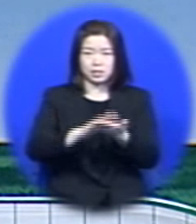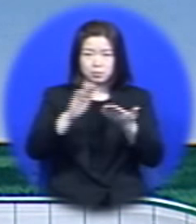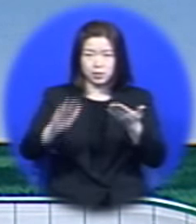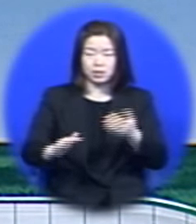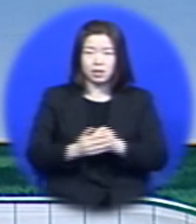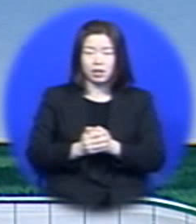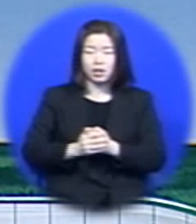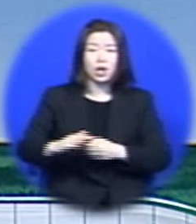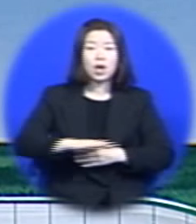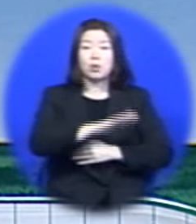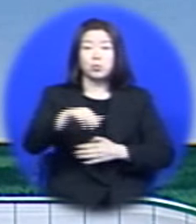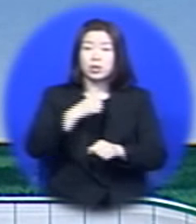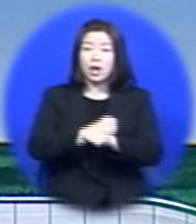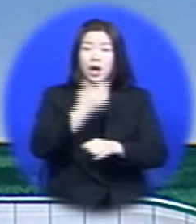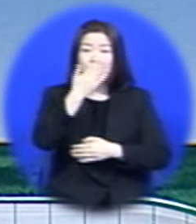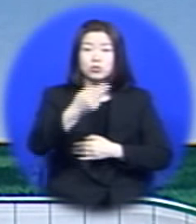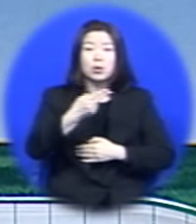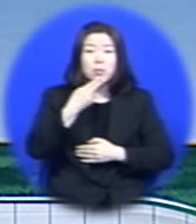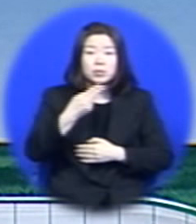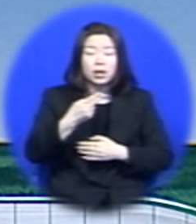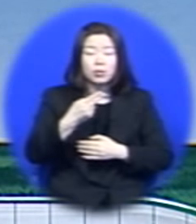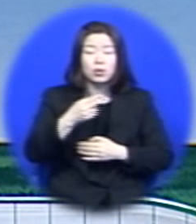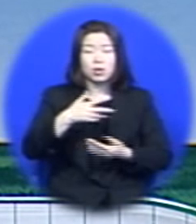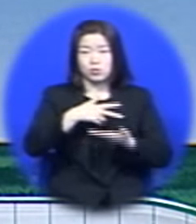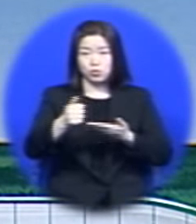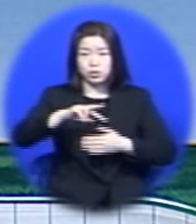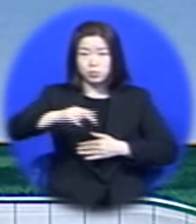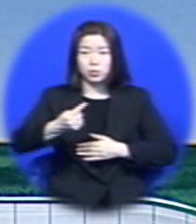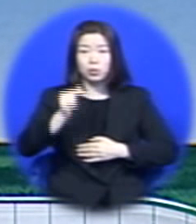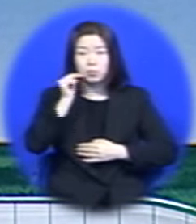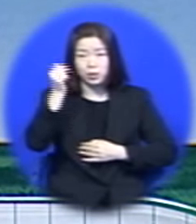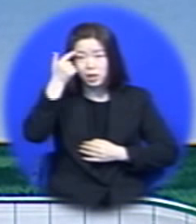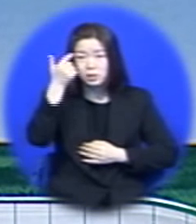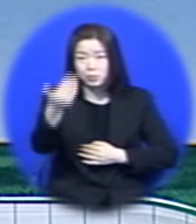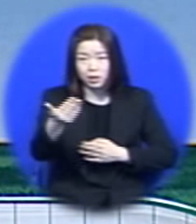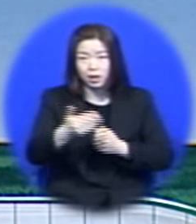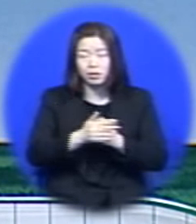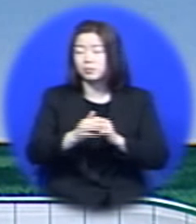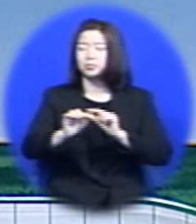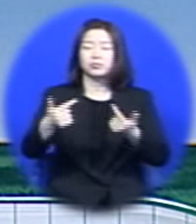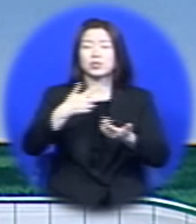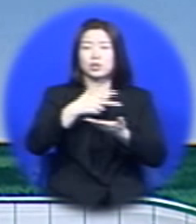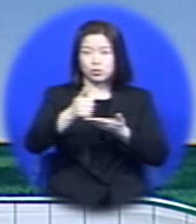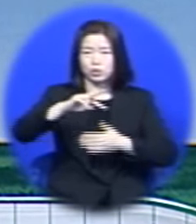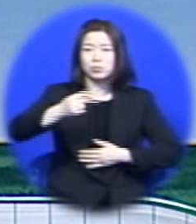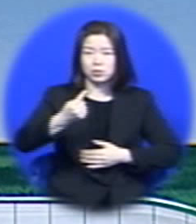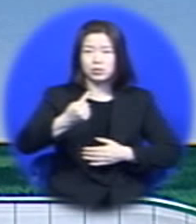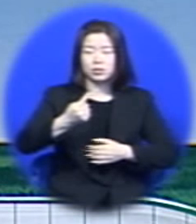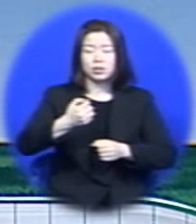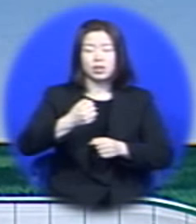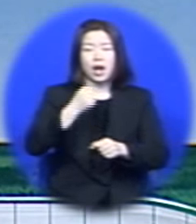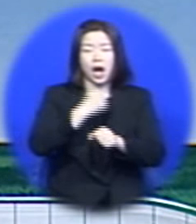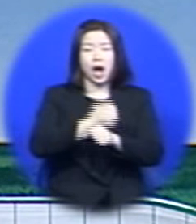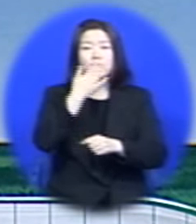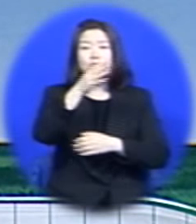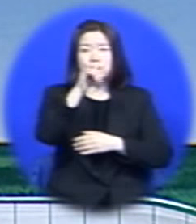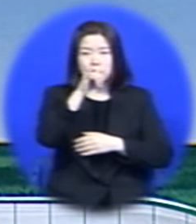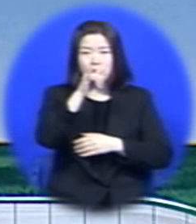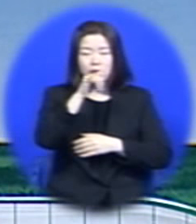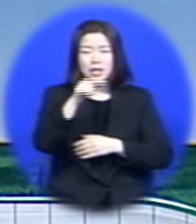수 없다고 주님도 못 하십니까? 주님은 하실 수 있지. 이런 믿음이